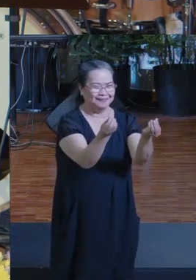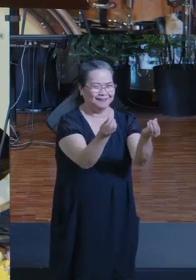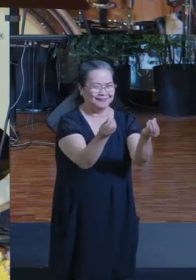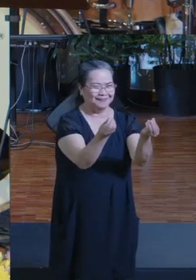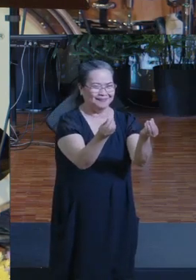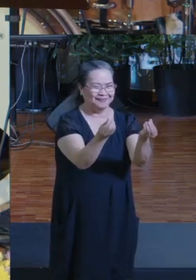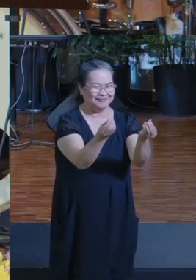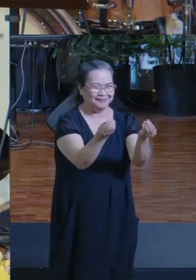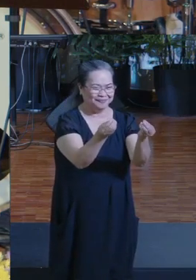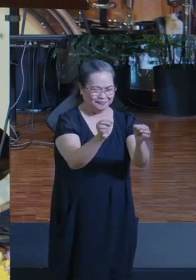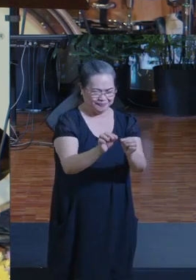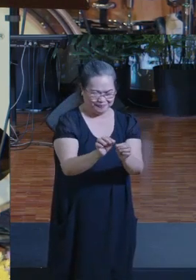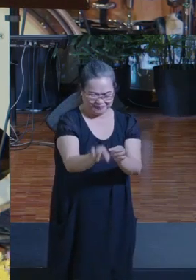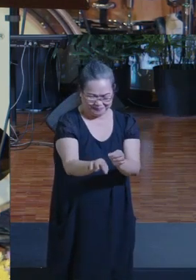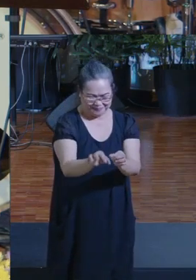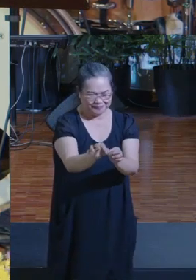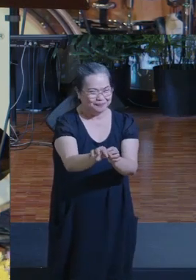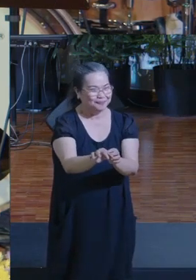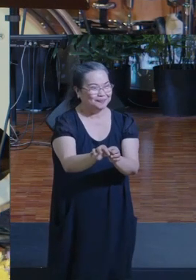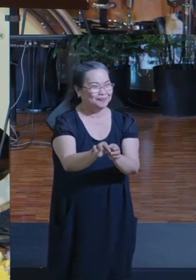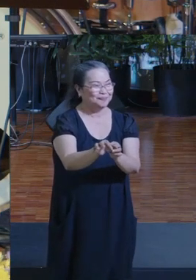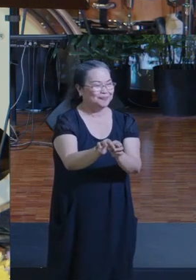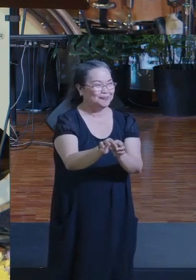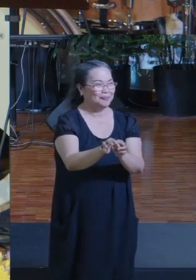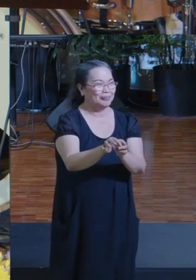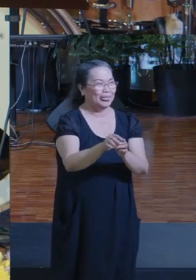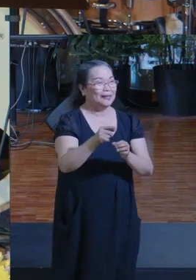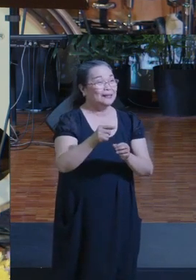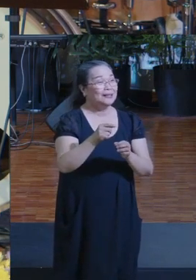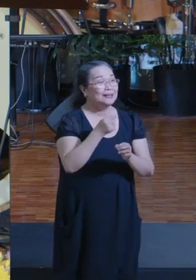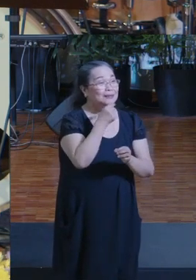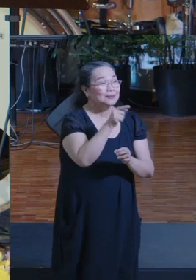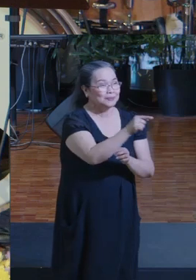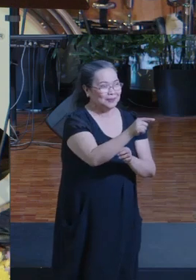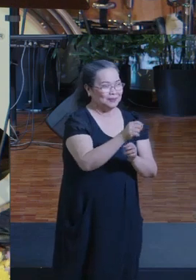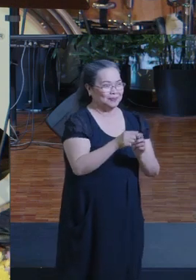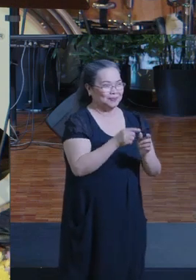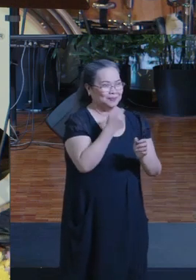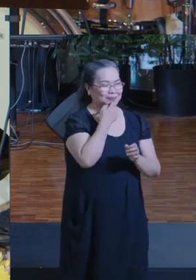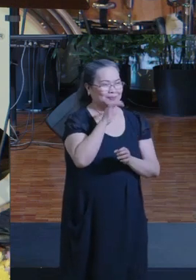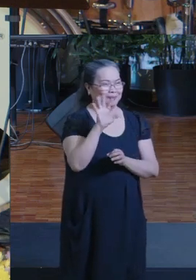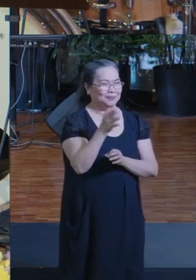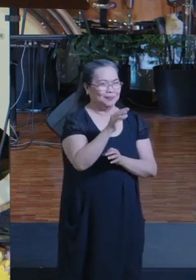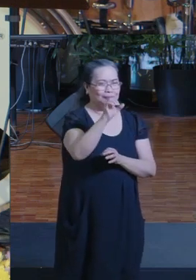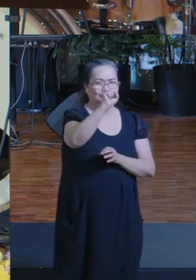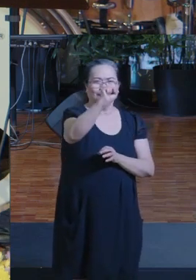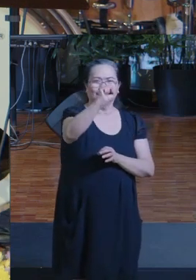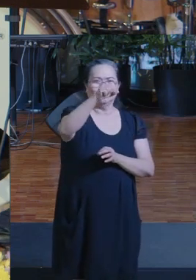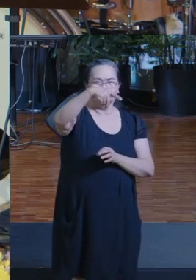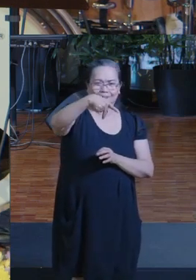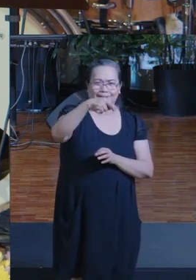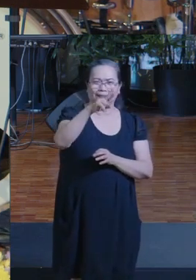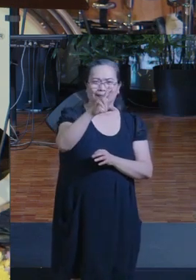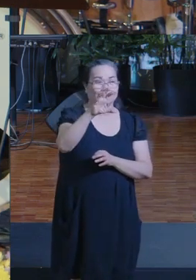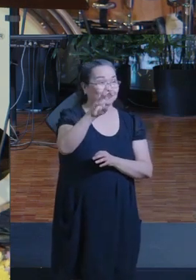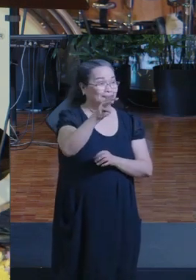mas illustrative, sperma. Alam natin kung ano ang sperma,